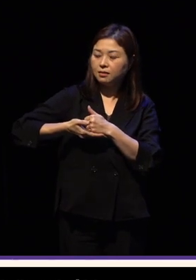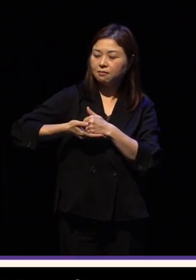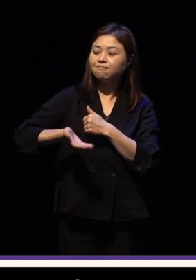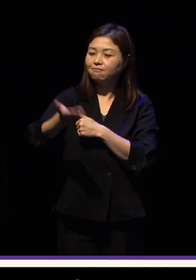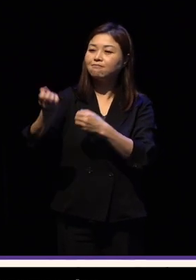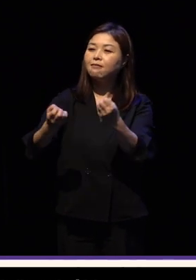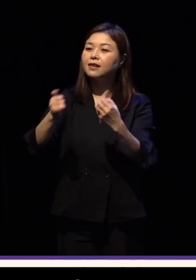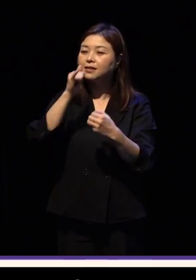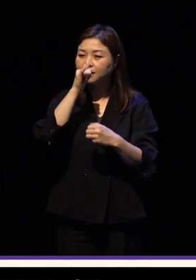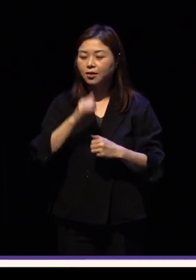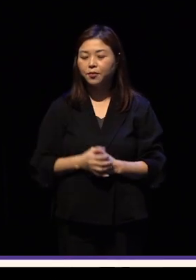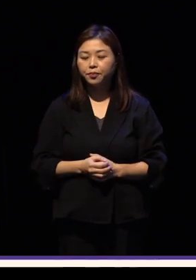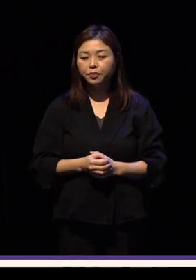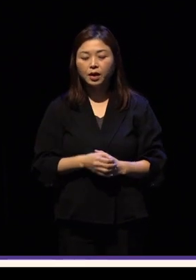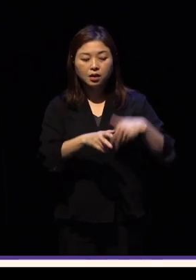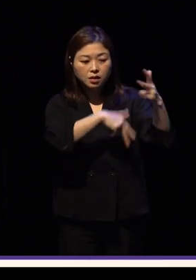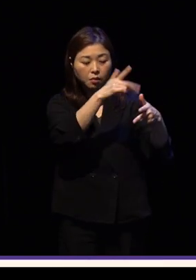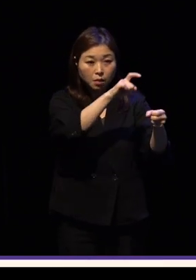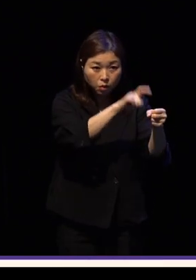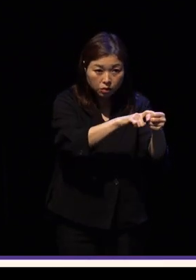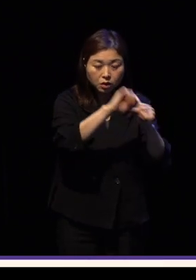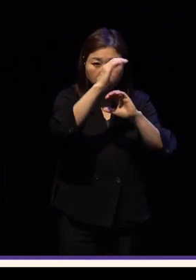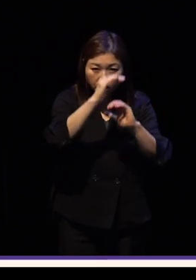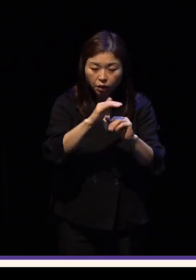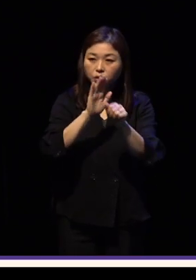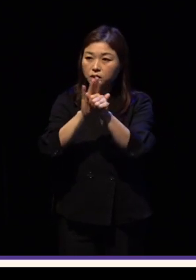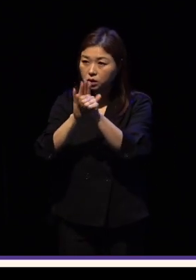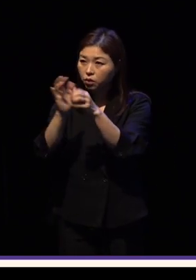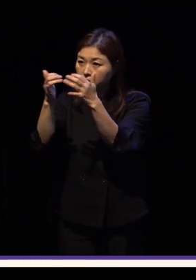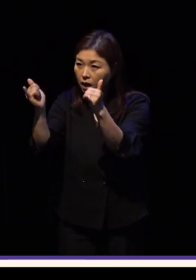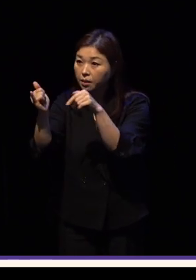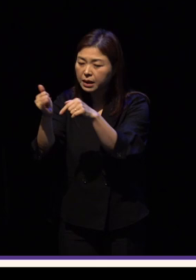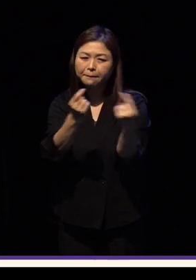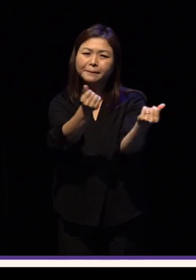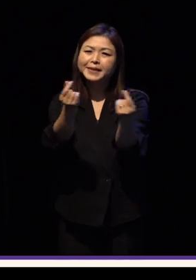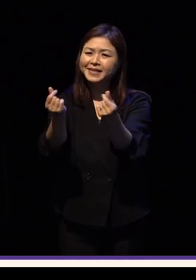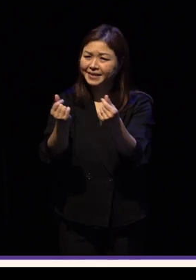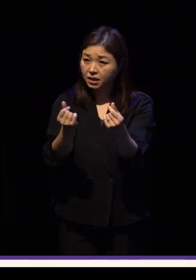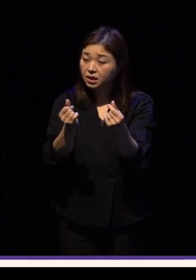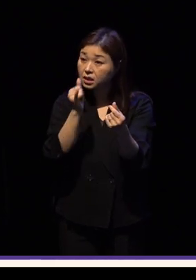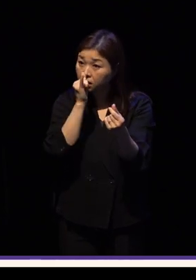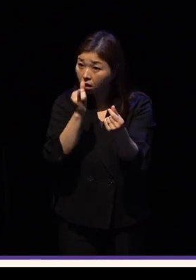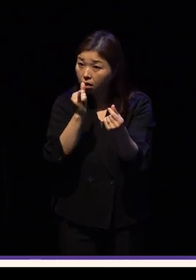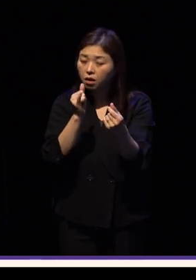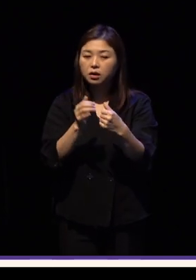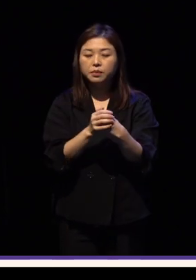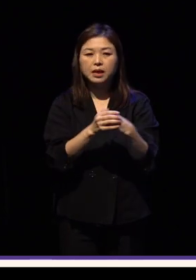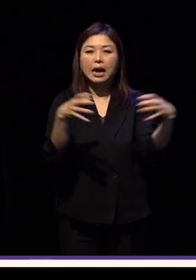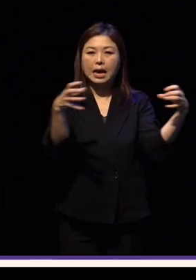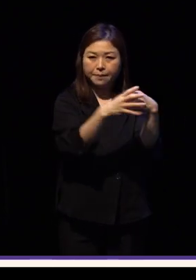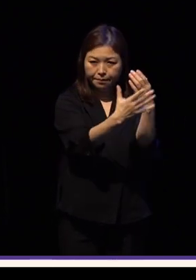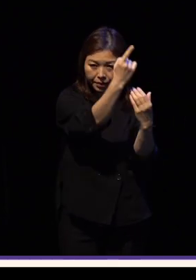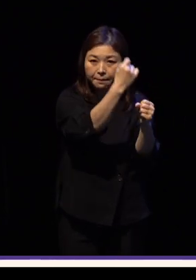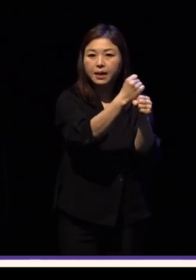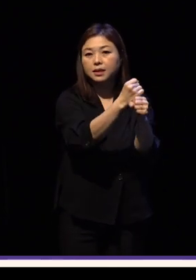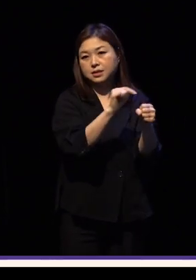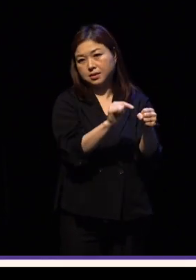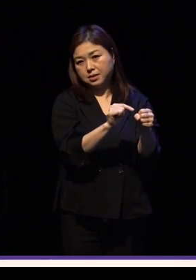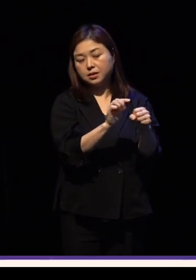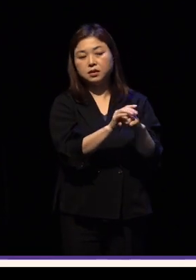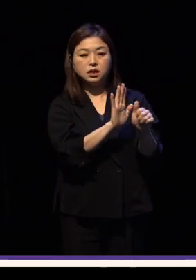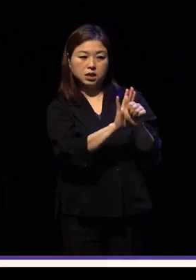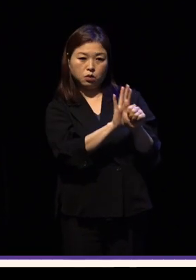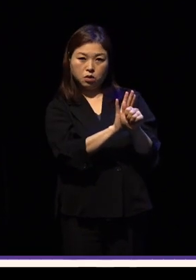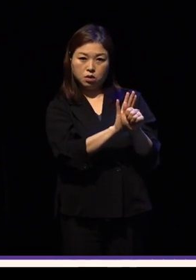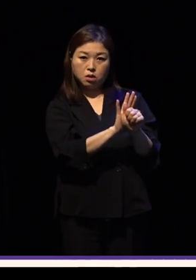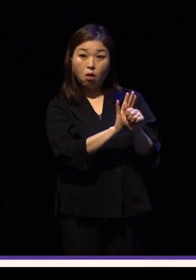사업 목적과 내용, 지원 대상이 유사한 사업은 그 통합 일원화하면서 지원